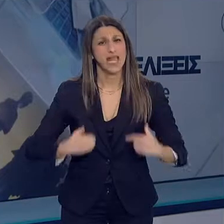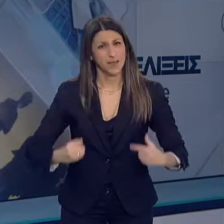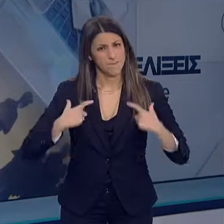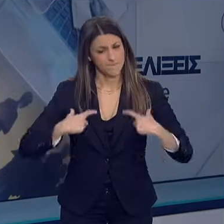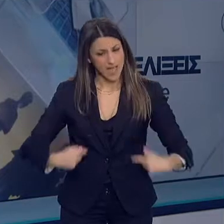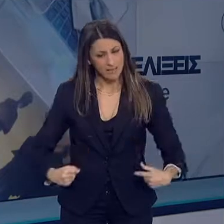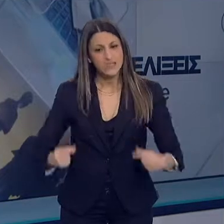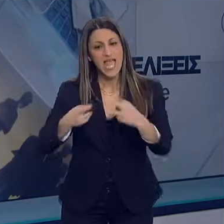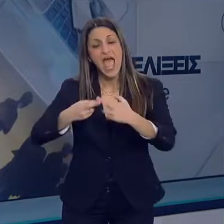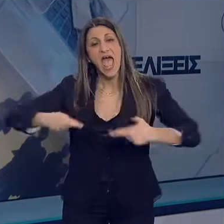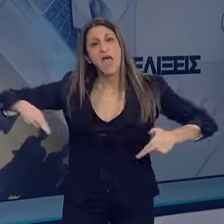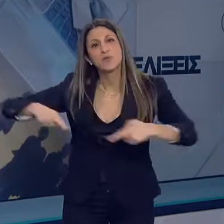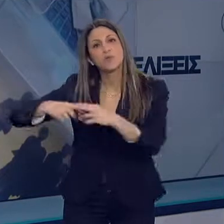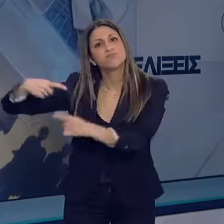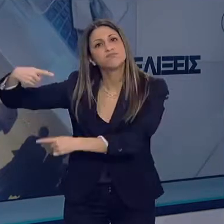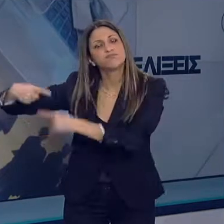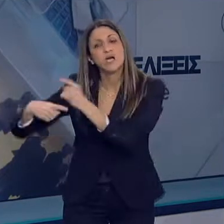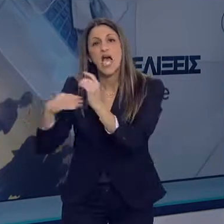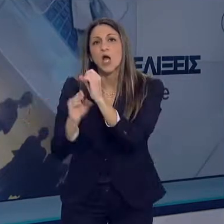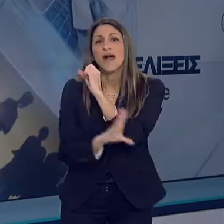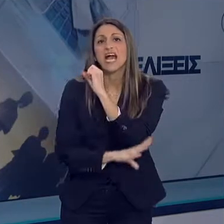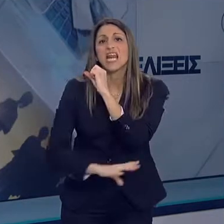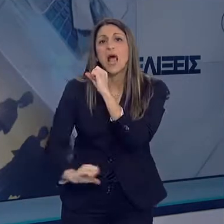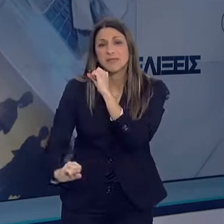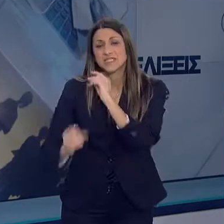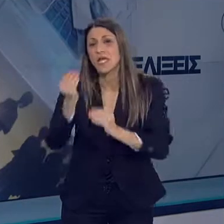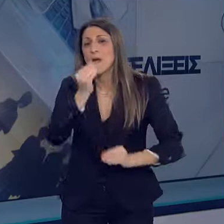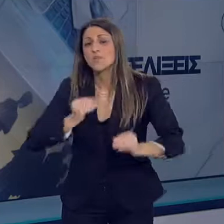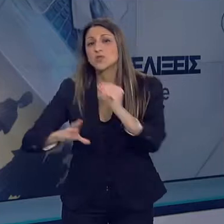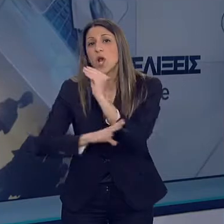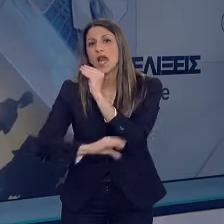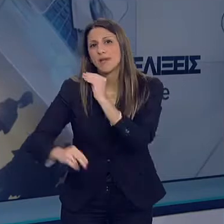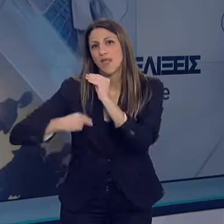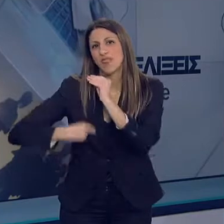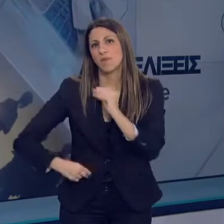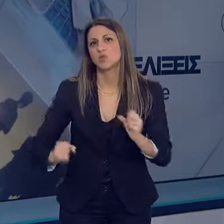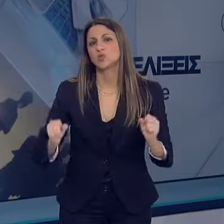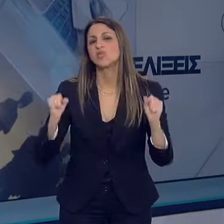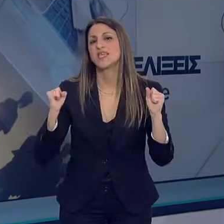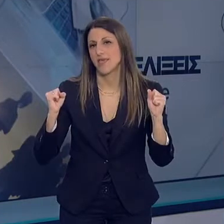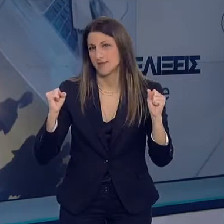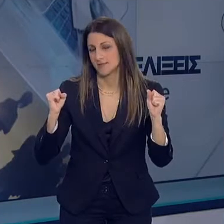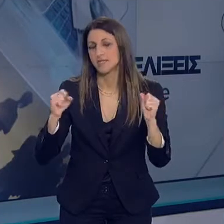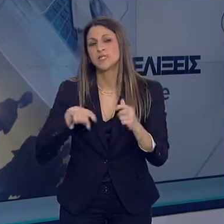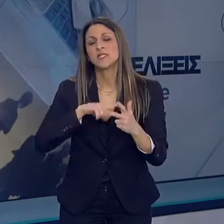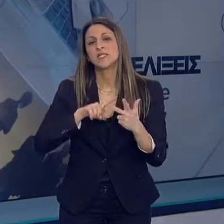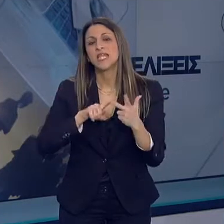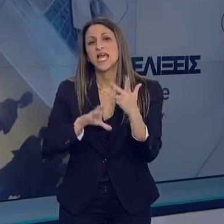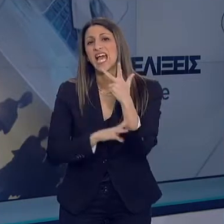ένα, καθώς και τους Γενικούς Γραμματείς και ιδιαίτερα τον Γενικό Γραμματέα Δημόσιας Υγείας και αυτόν τον Γενικό